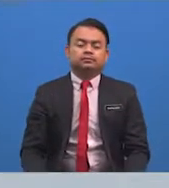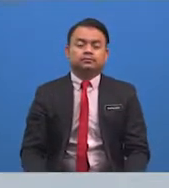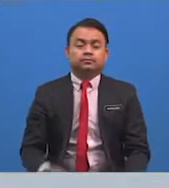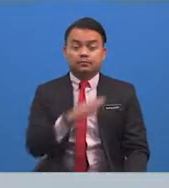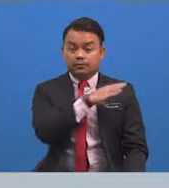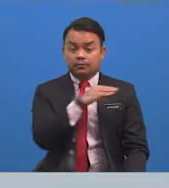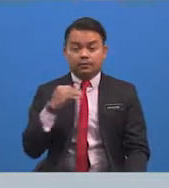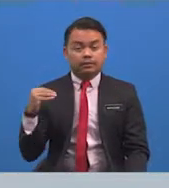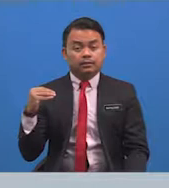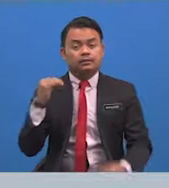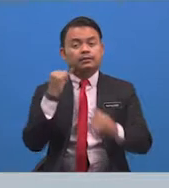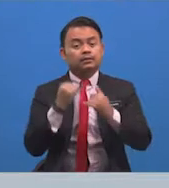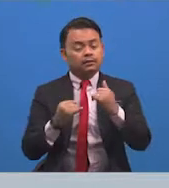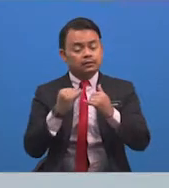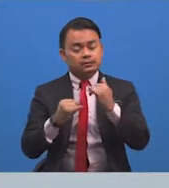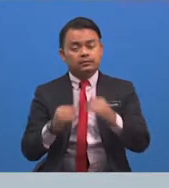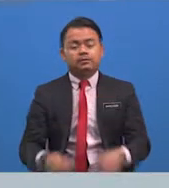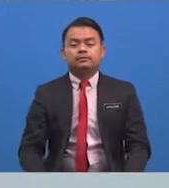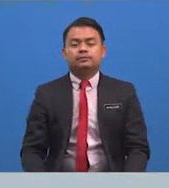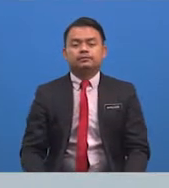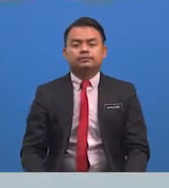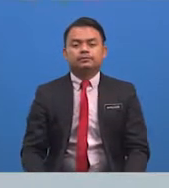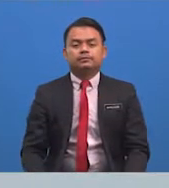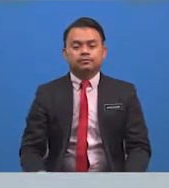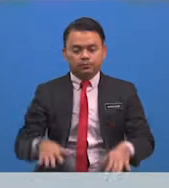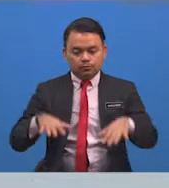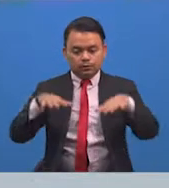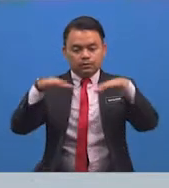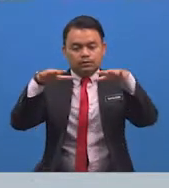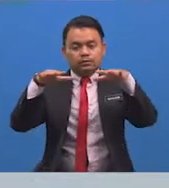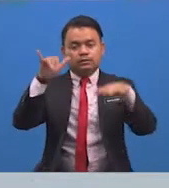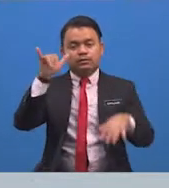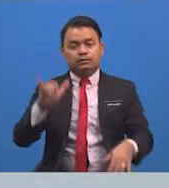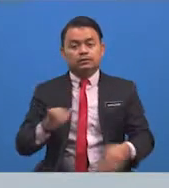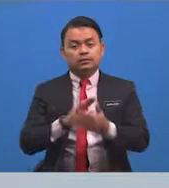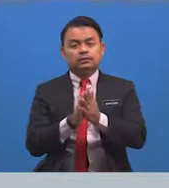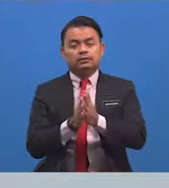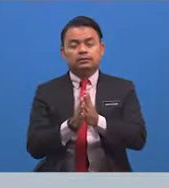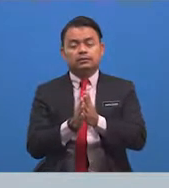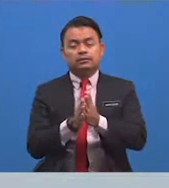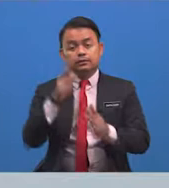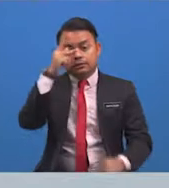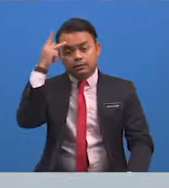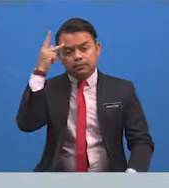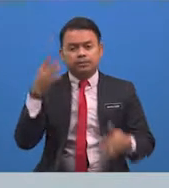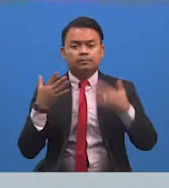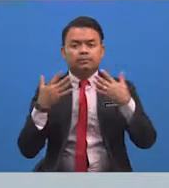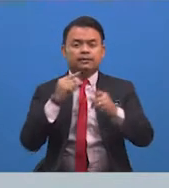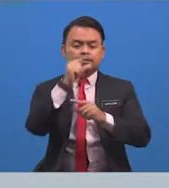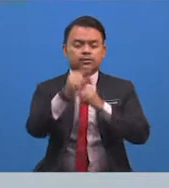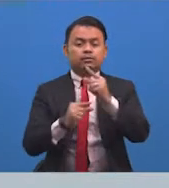Dan terakhir sekali ialah banjir yang berlaku akibat pemanasan global